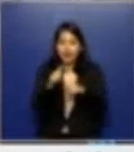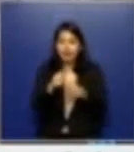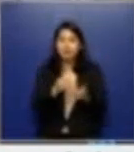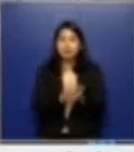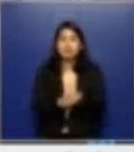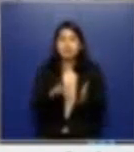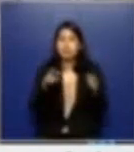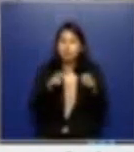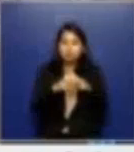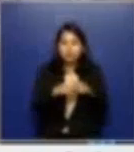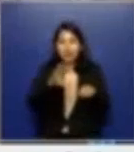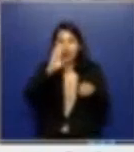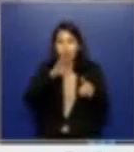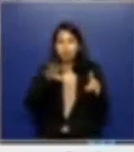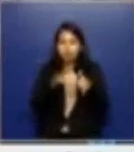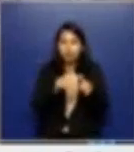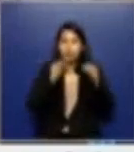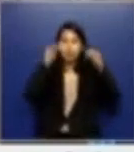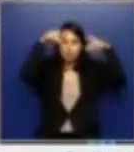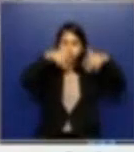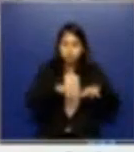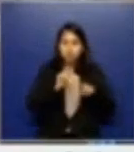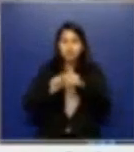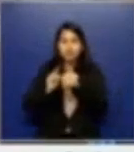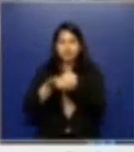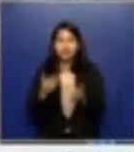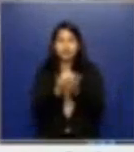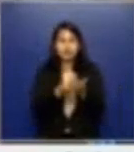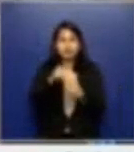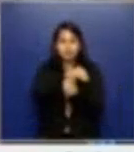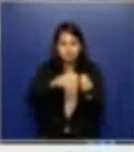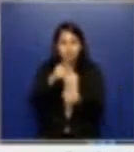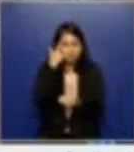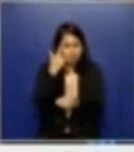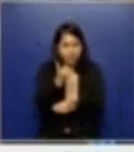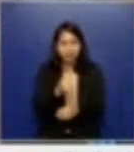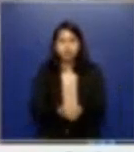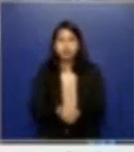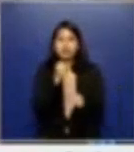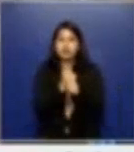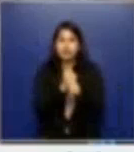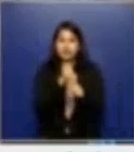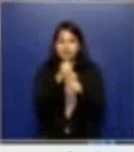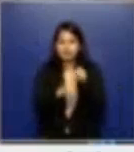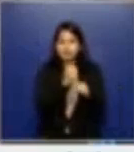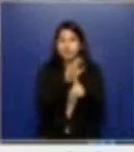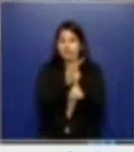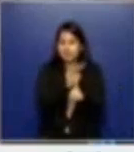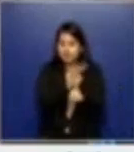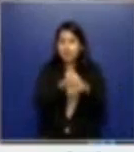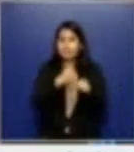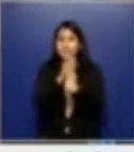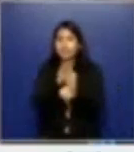อทั้งซาแล้วเจอสึนามิถ้าใช้เงินเป็นเข้ามาปี44ปี45